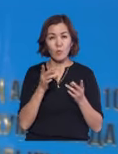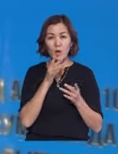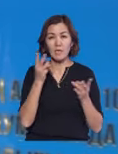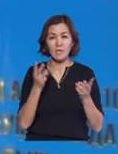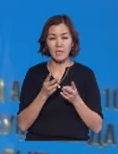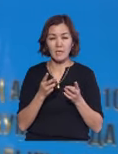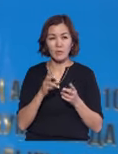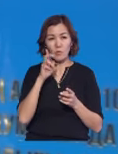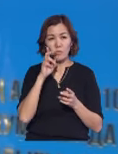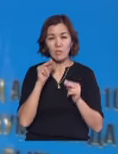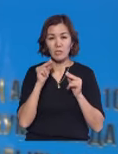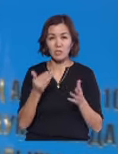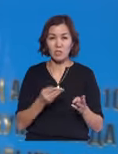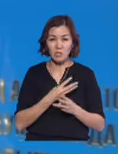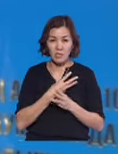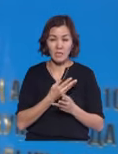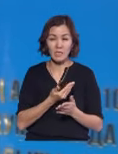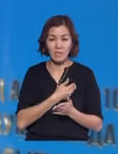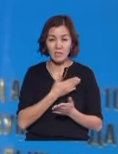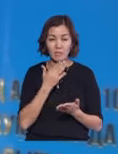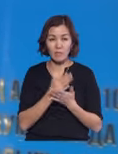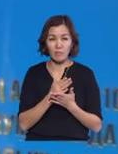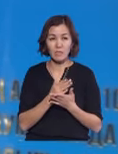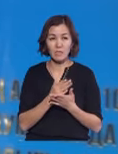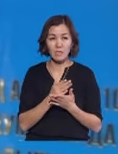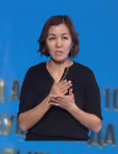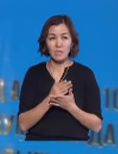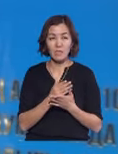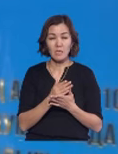Егер үкіметтің шын ниеті болса, шын спонсор